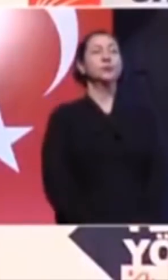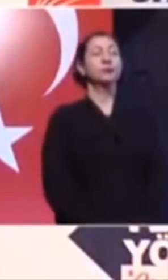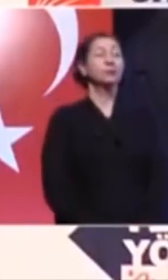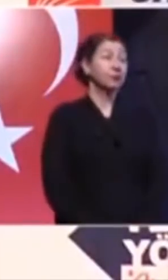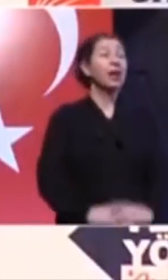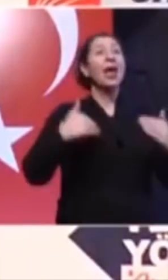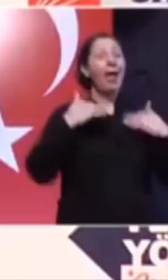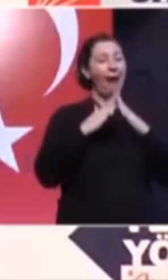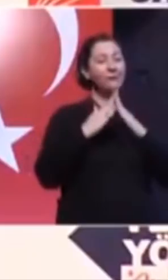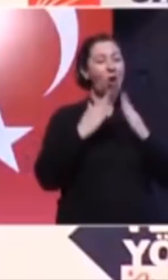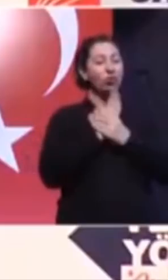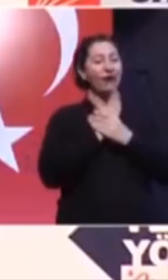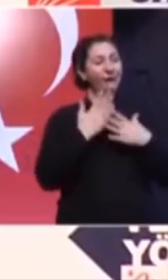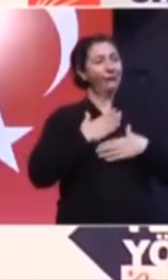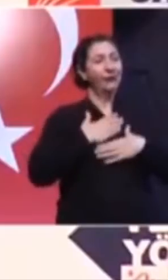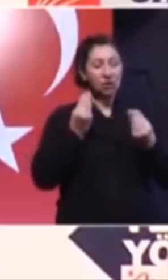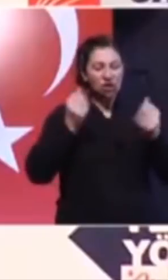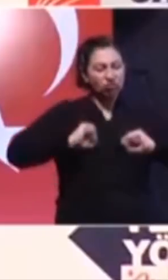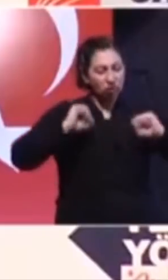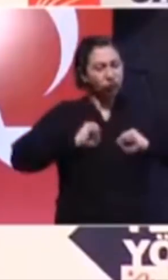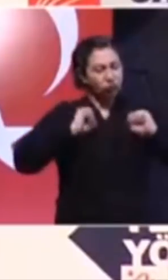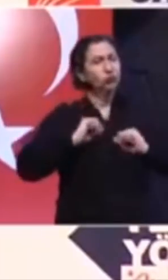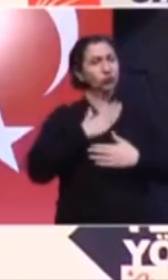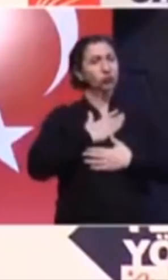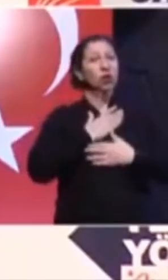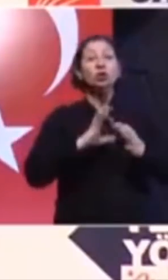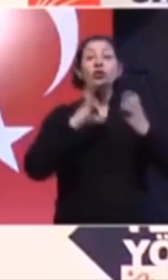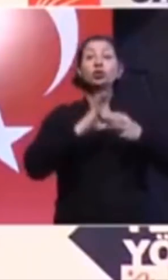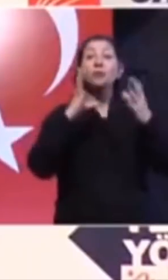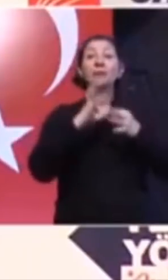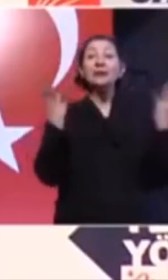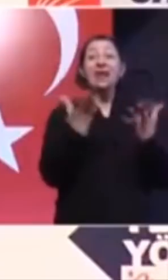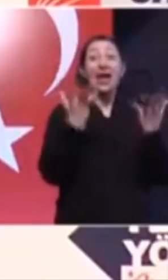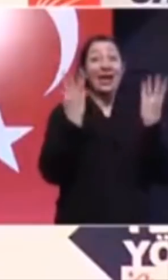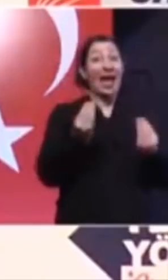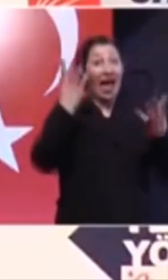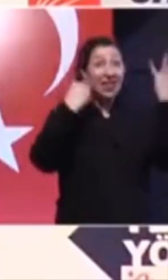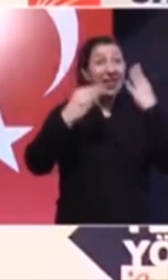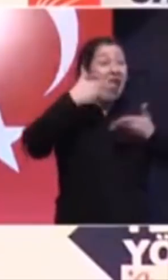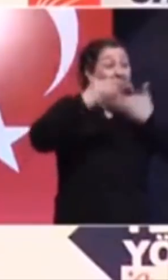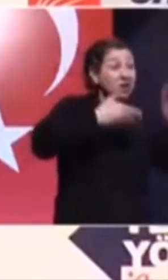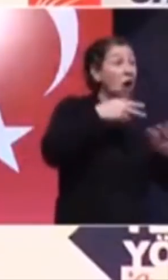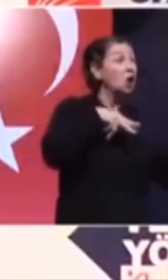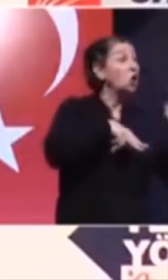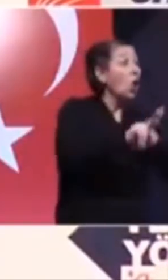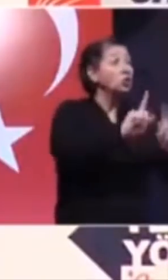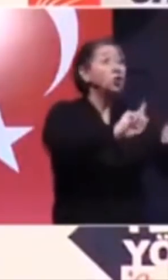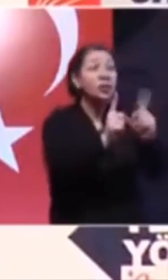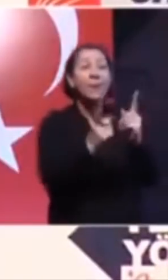Ev ödevimize iyi çalışıyoruz. Çözümlerimizi daha iyi anlatacak yol ve